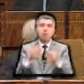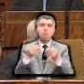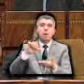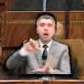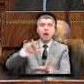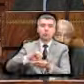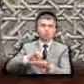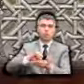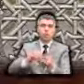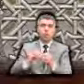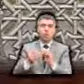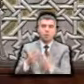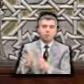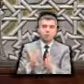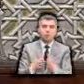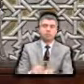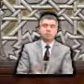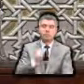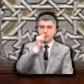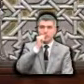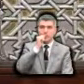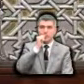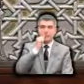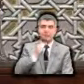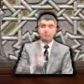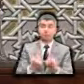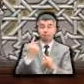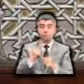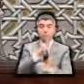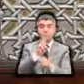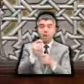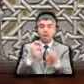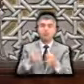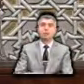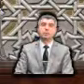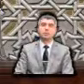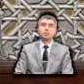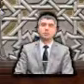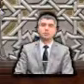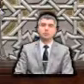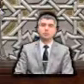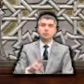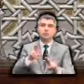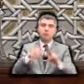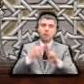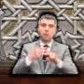شكرا السيد الوزير. شكرا. هل هناك تعقيب اضافي اخر؟ اردكم.